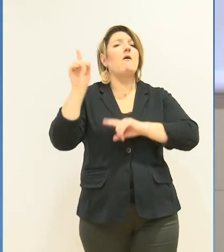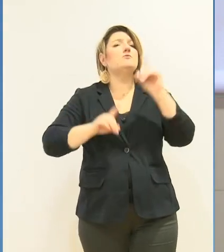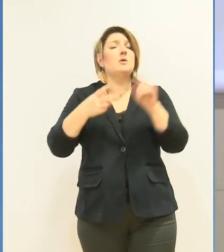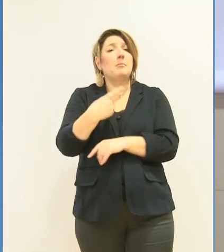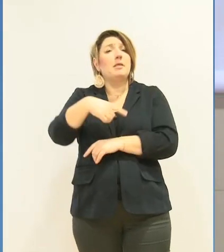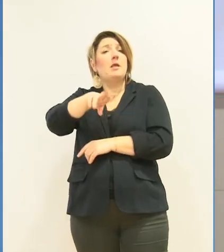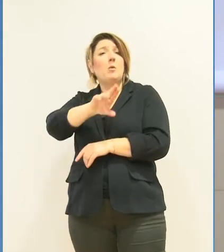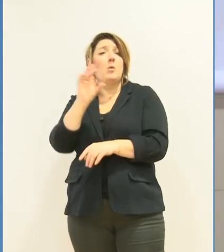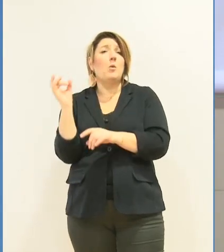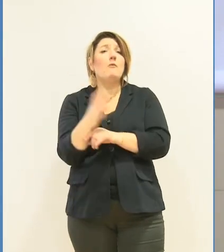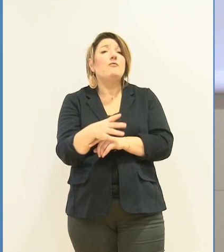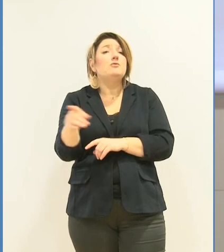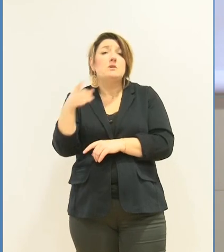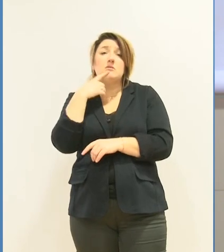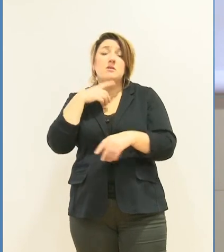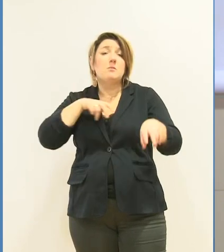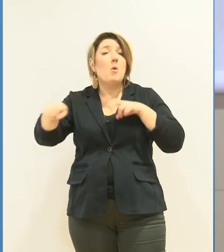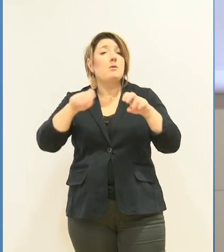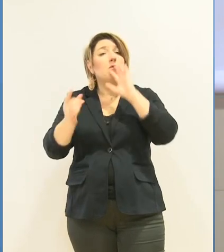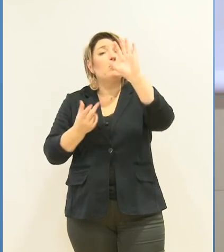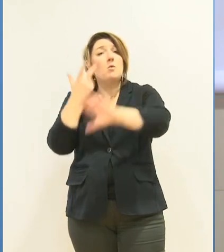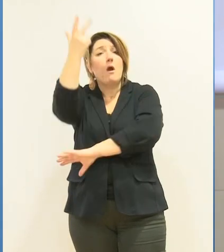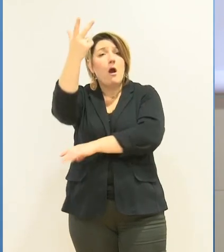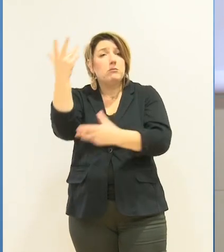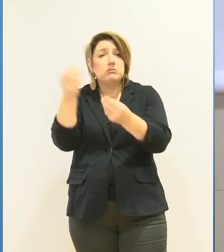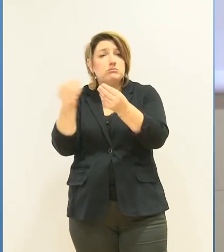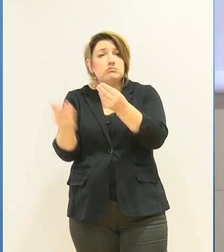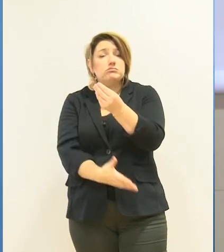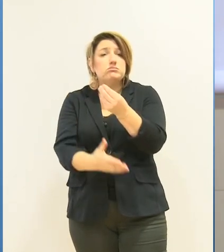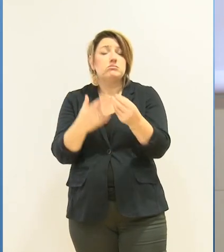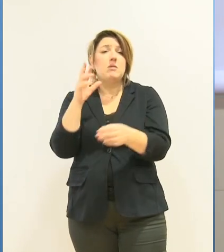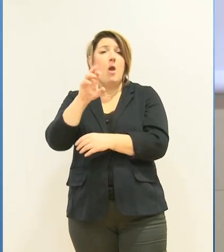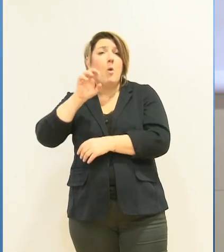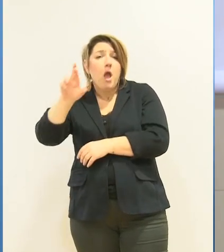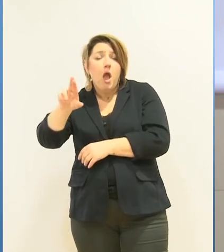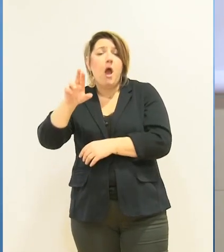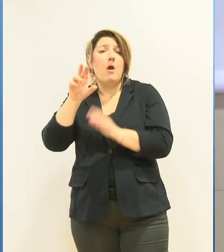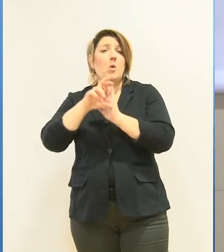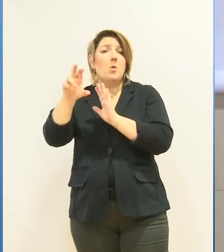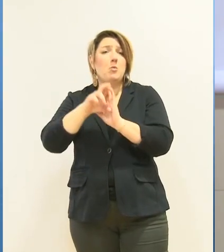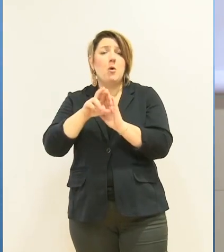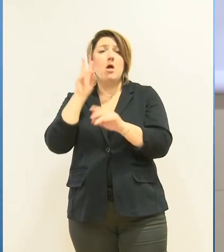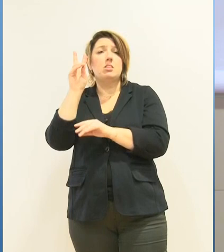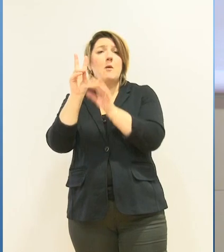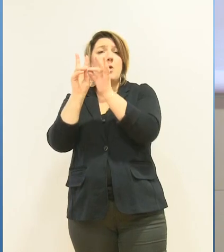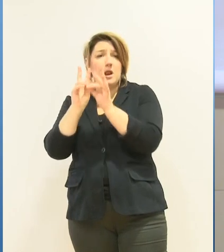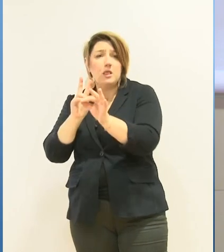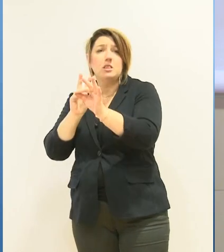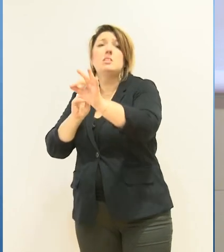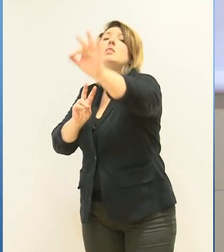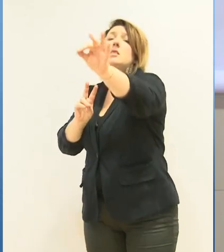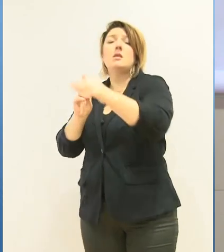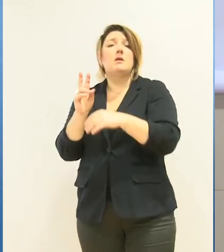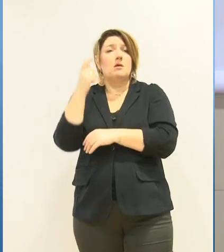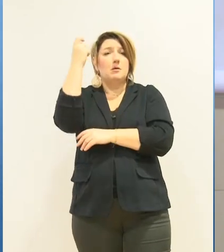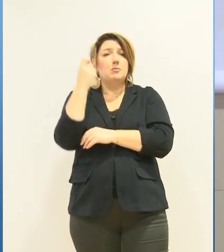vous n'avez pas souhaité soutenir les projets de mobilité durable qu'il contient comme le rer grenoblois le prolongement des tramways la mise en place d'un bus à haut niveau de service